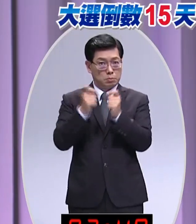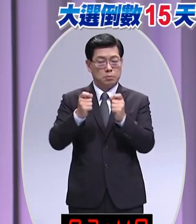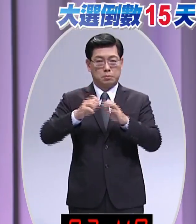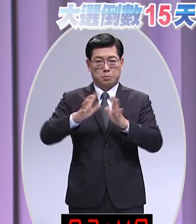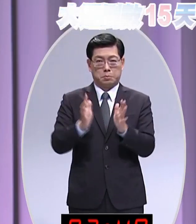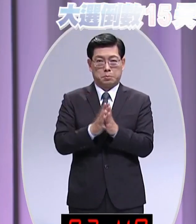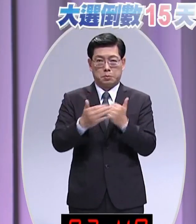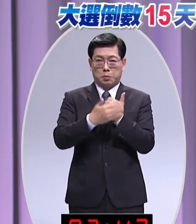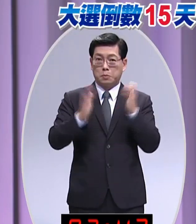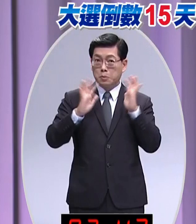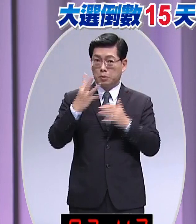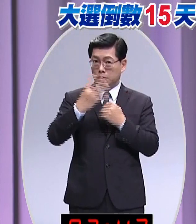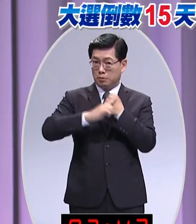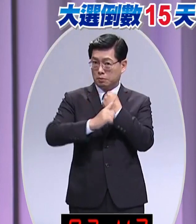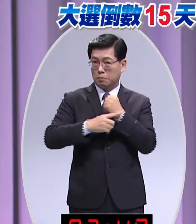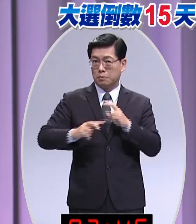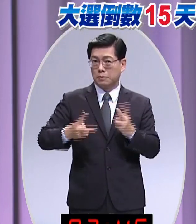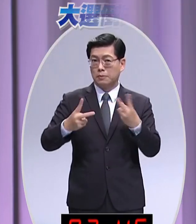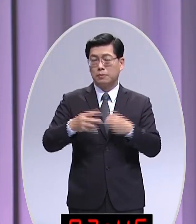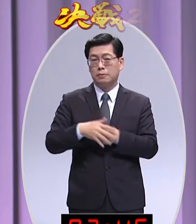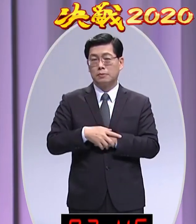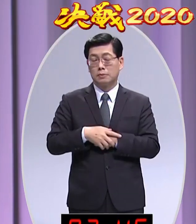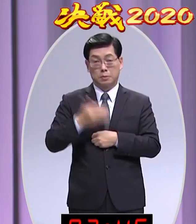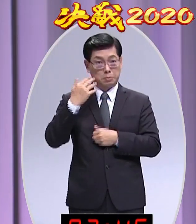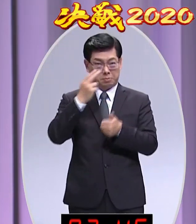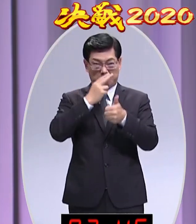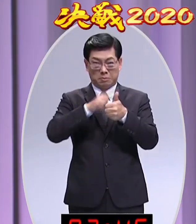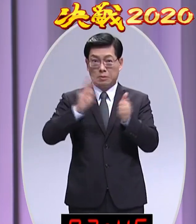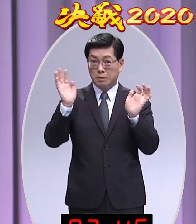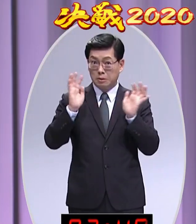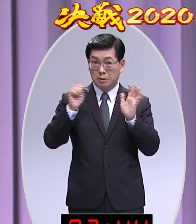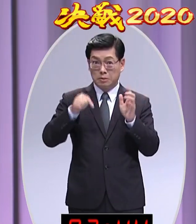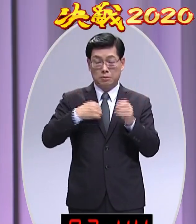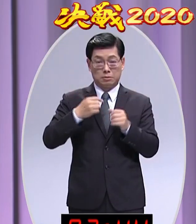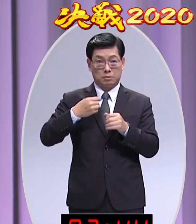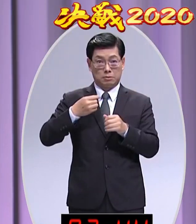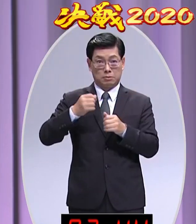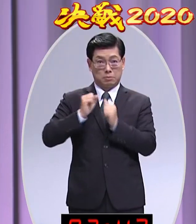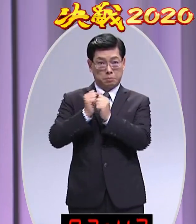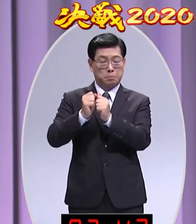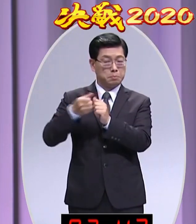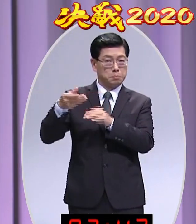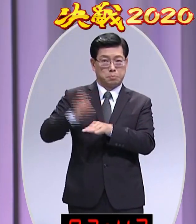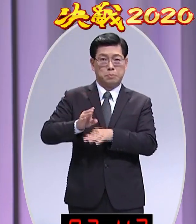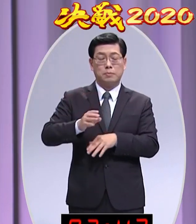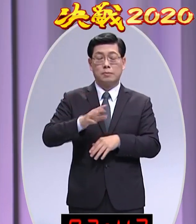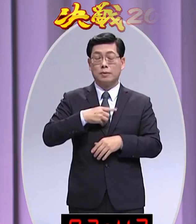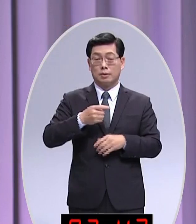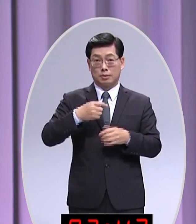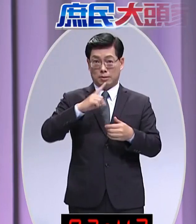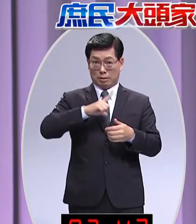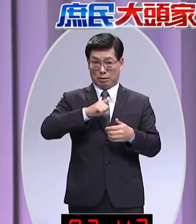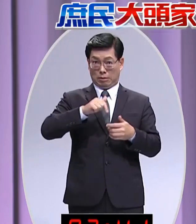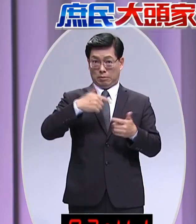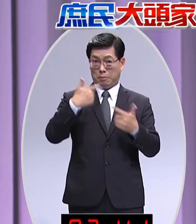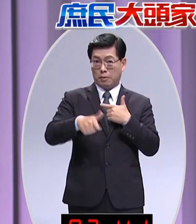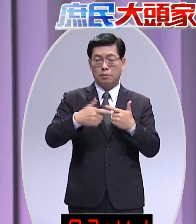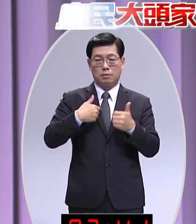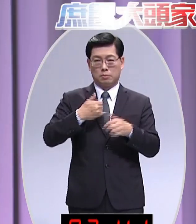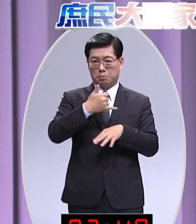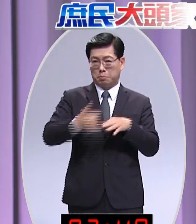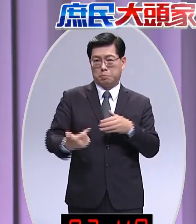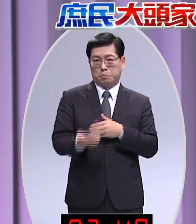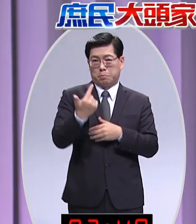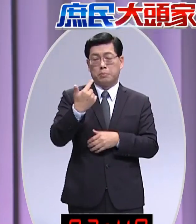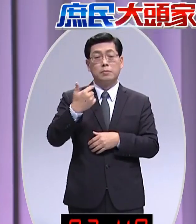成了护儿释法的修法，虐待儿童的刑责提高了，不适任的教师的退场机制也加快